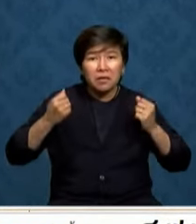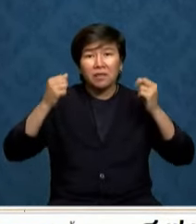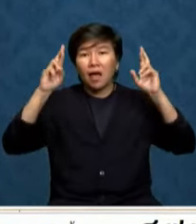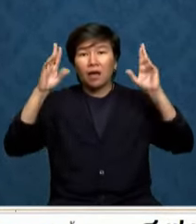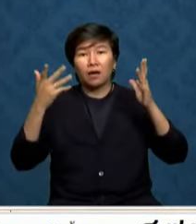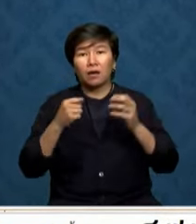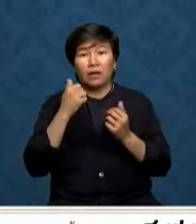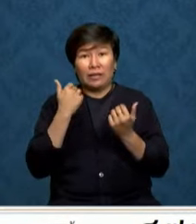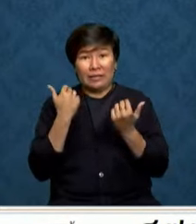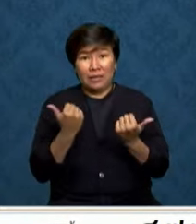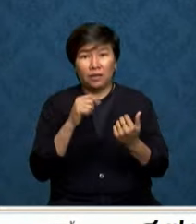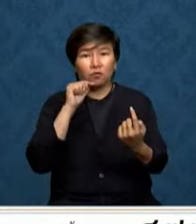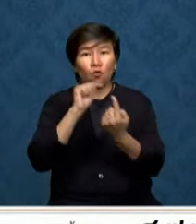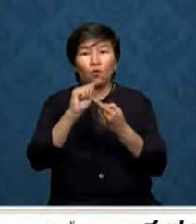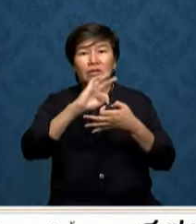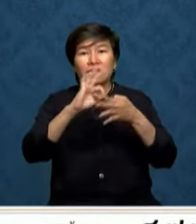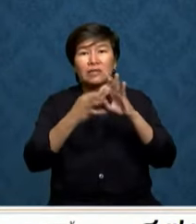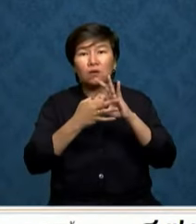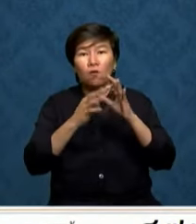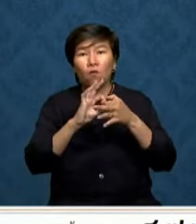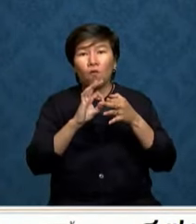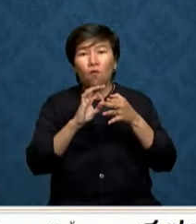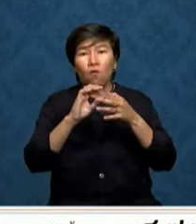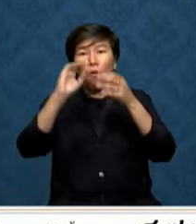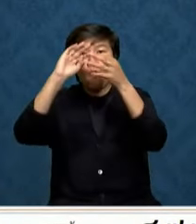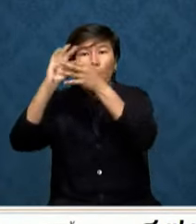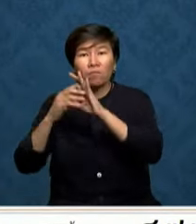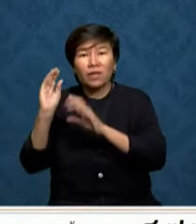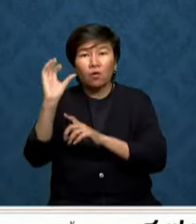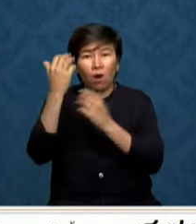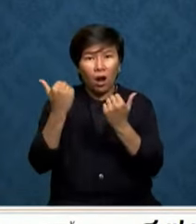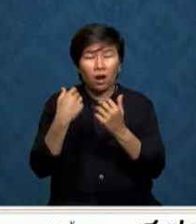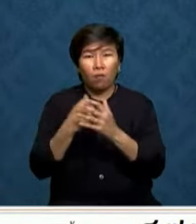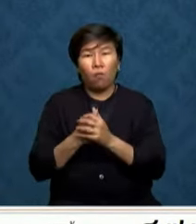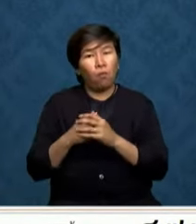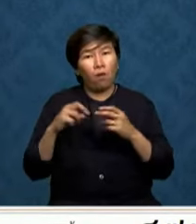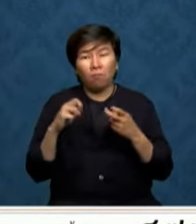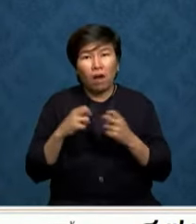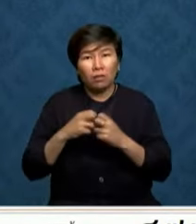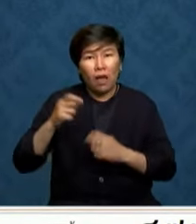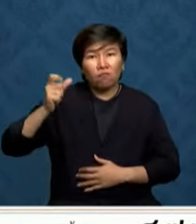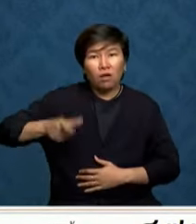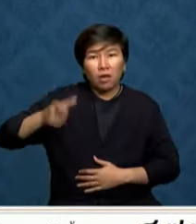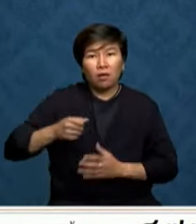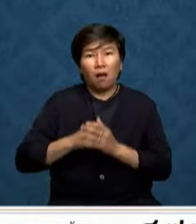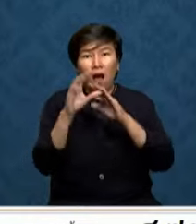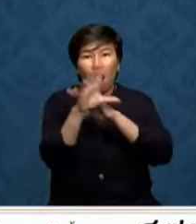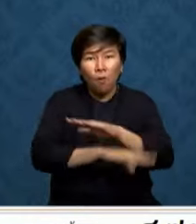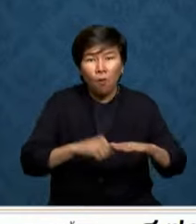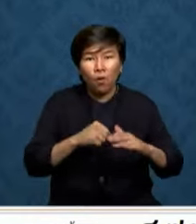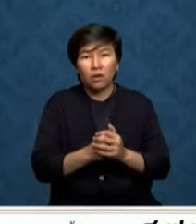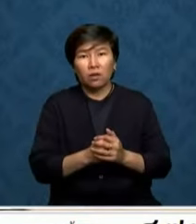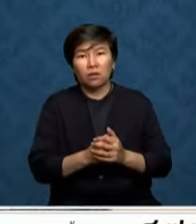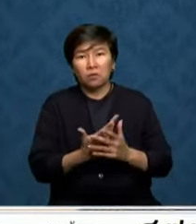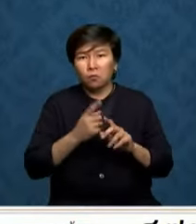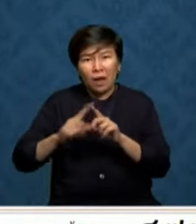โอลิมปิกท่านรู้มั้ยครับปัญหาอาชญากรรมในประเทศฝรั่งเศสรุนแรงขนาดไหนมีการจี้ปล้นการตามกลางวัน